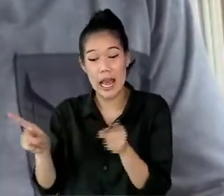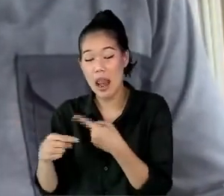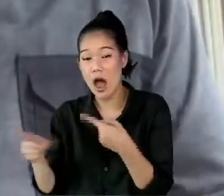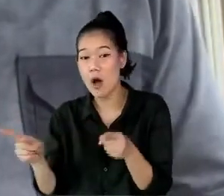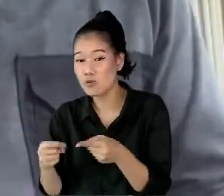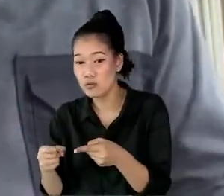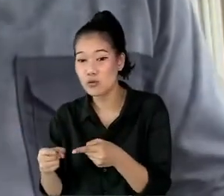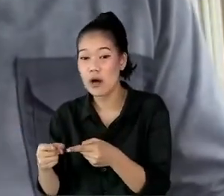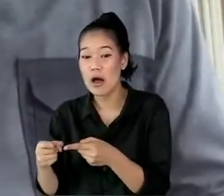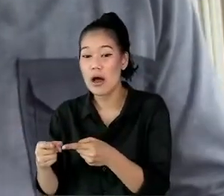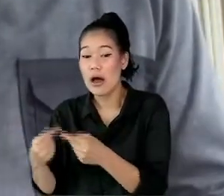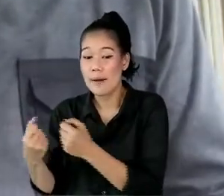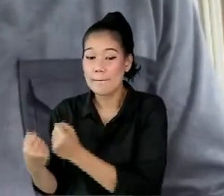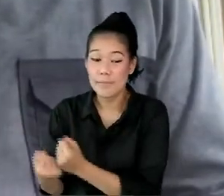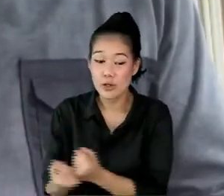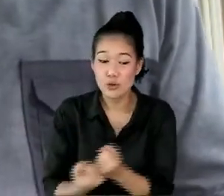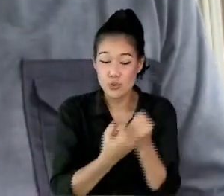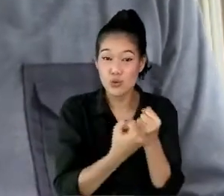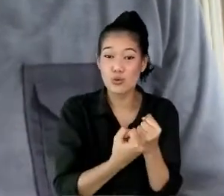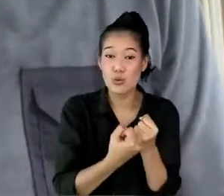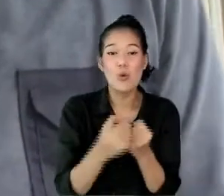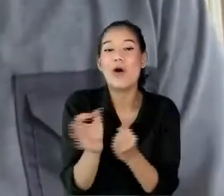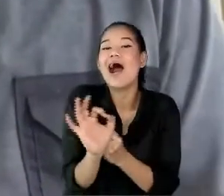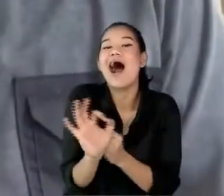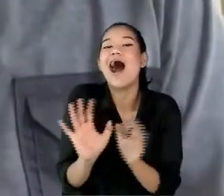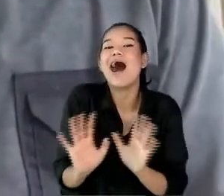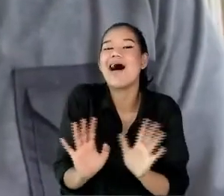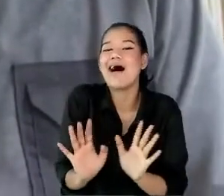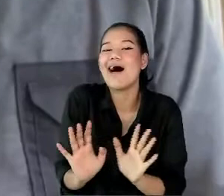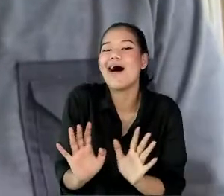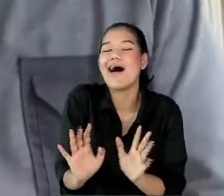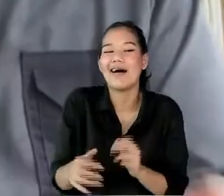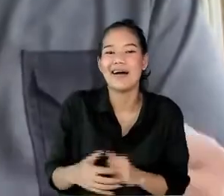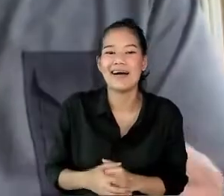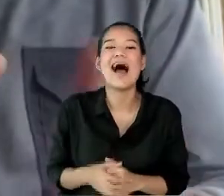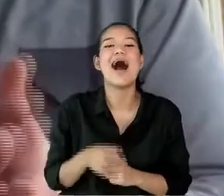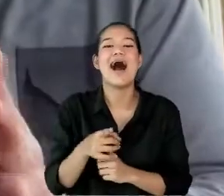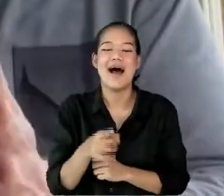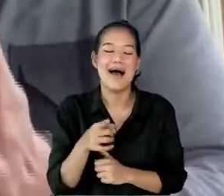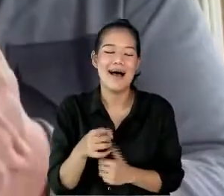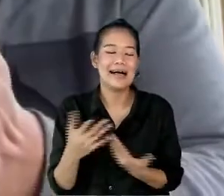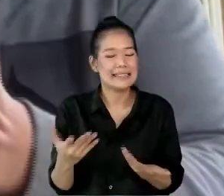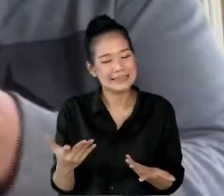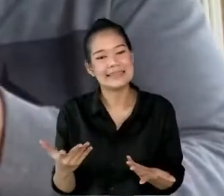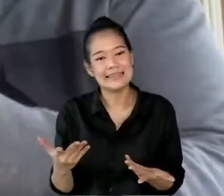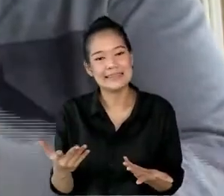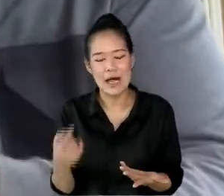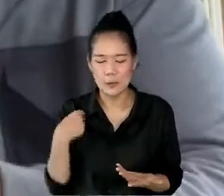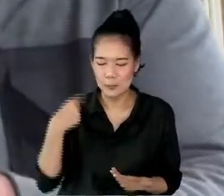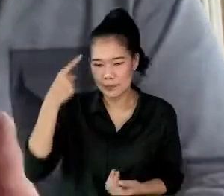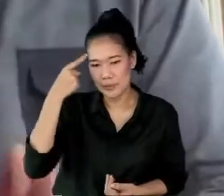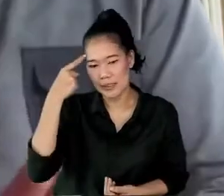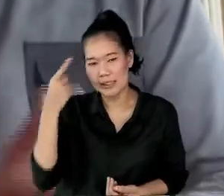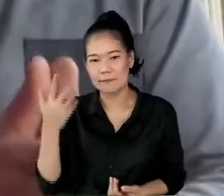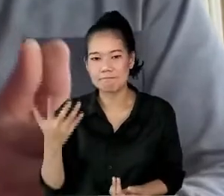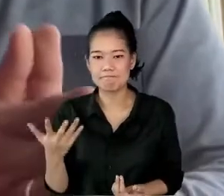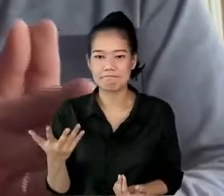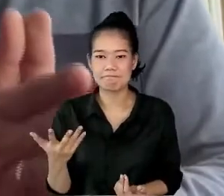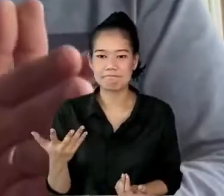memang tidak mensupport untuk lagi nggak di pihak kita gitu loh. Nah jadinya, nah ini yang aku pikir